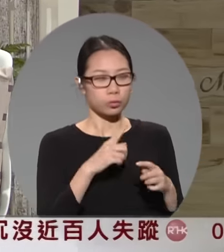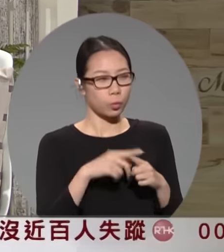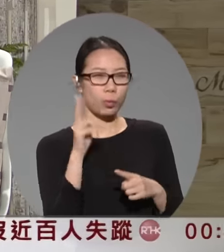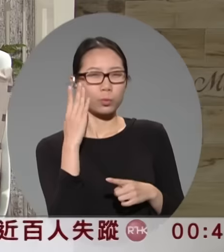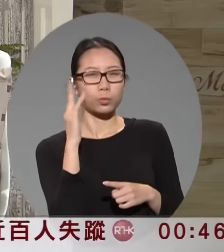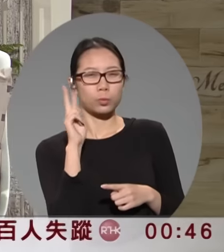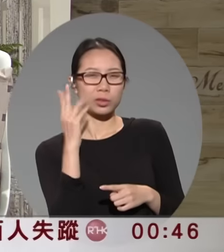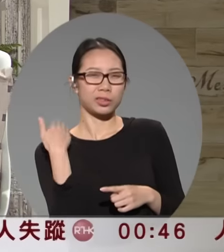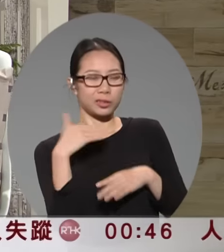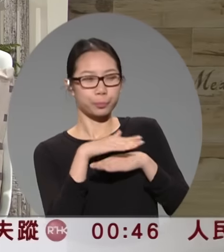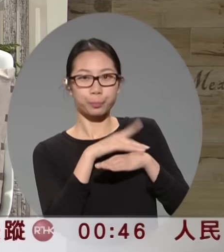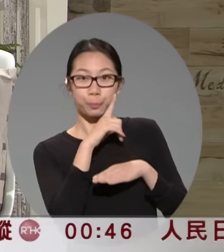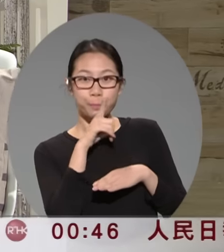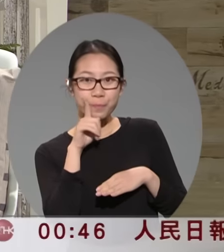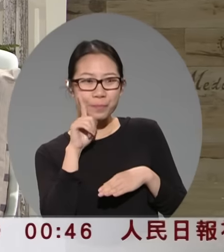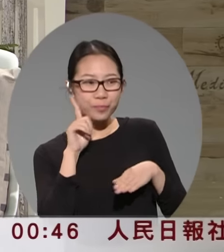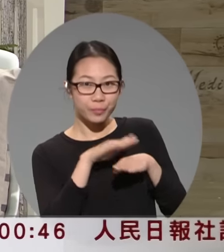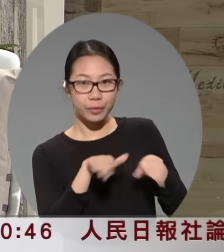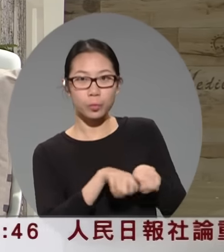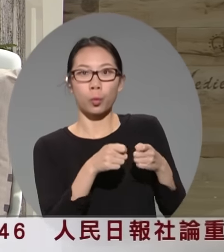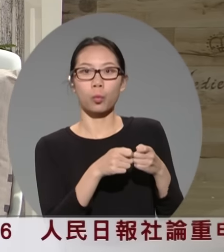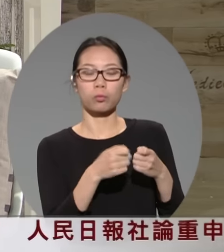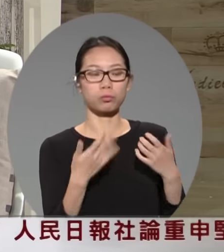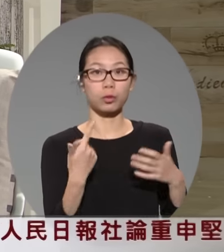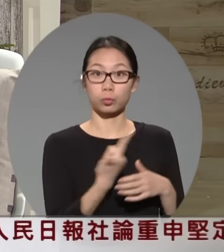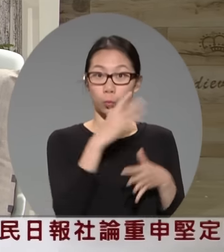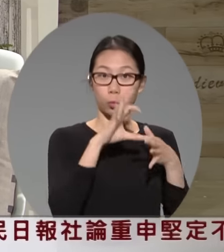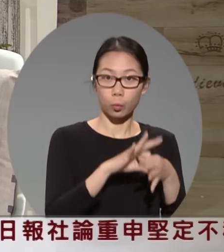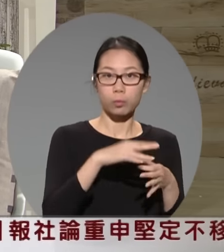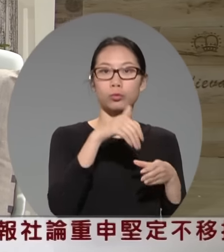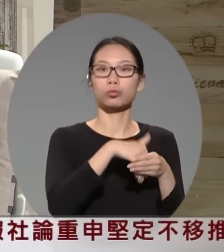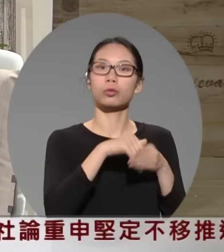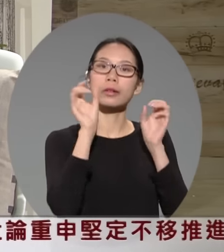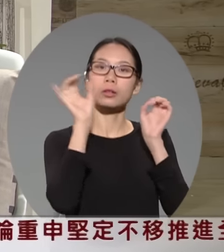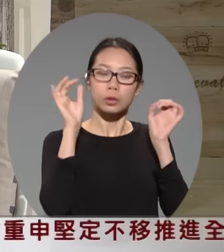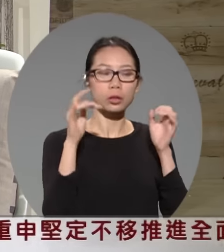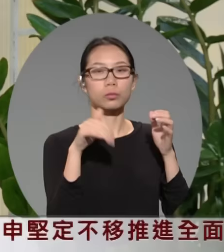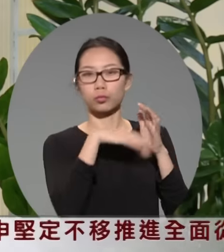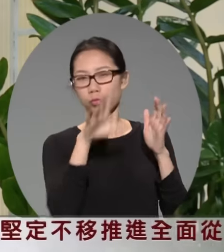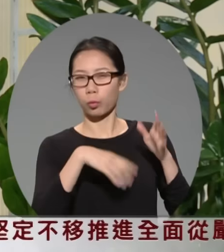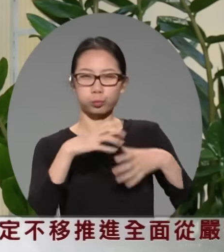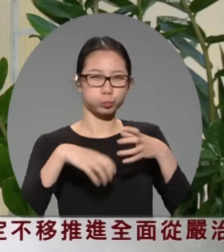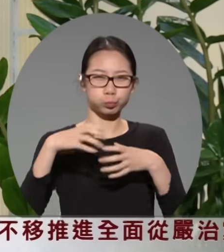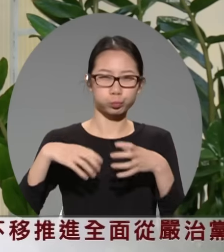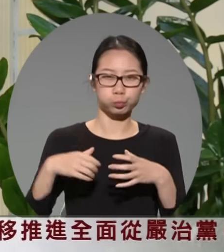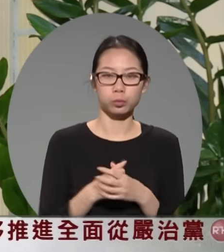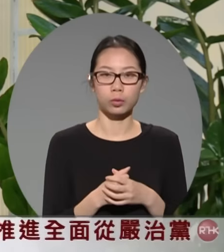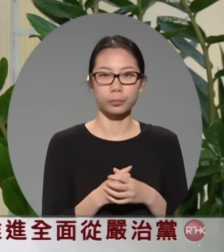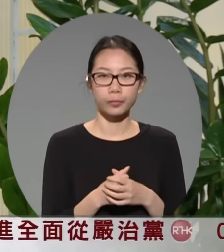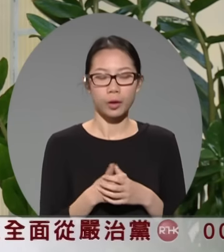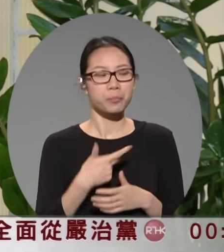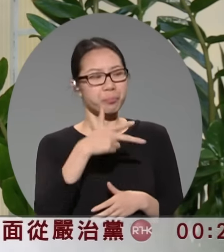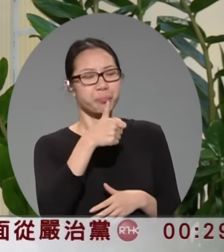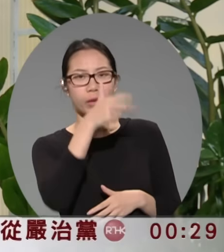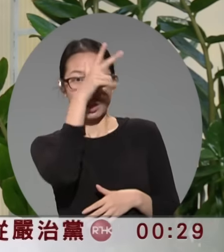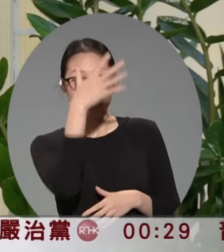平静。嗱，越嚟越多咧有关咧选举嘅消息浮面，咁啊引嚟咗咧政圈嘅争议。 嗱，而行政长官梁振英啦，寻日